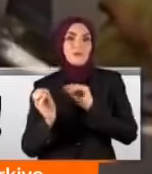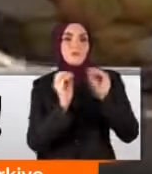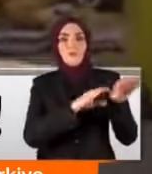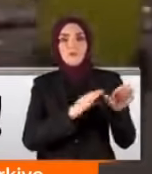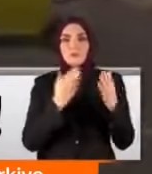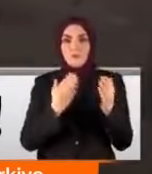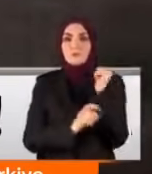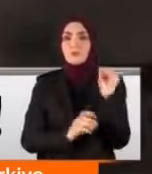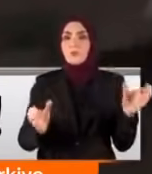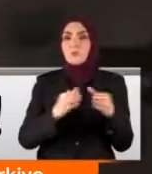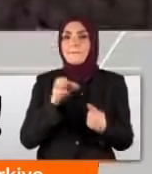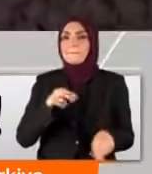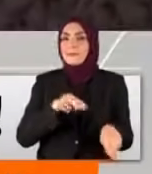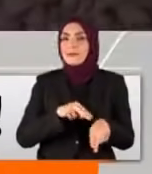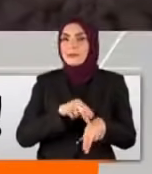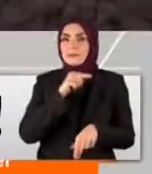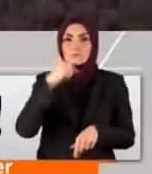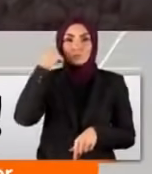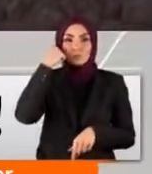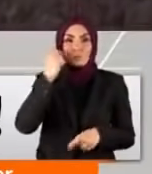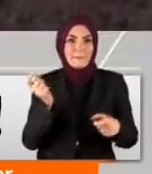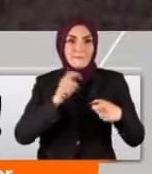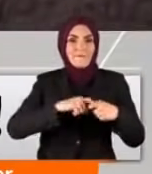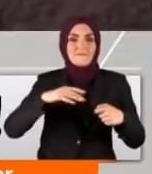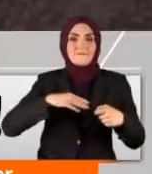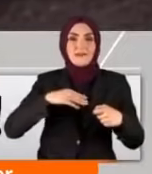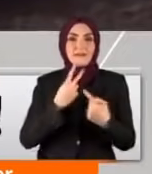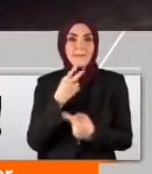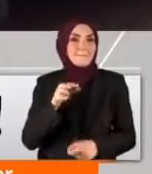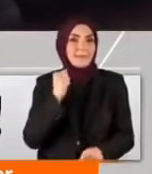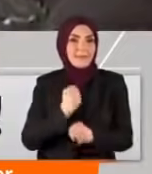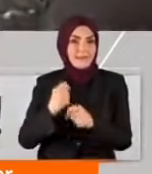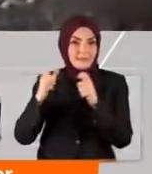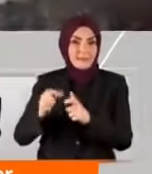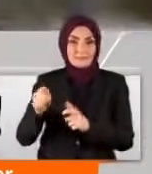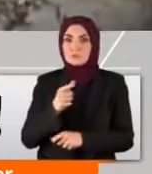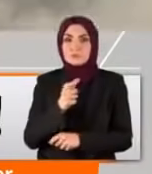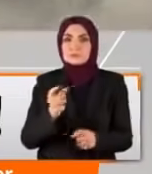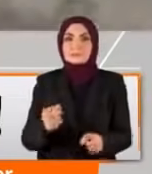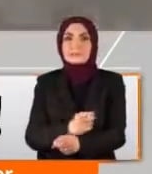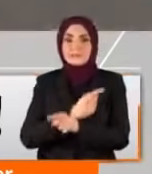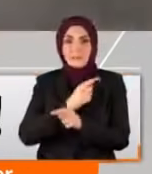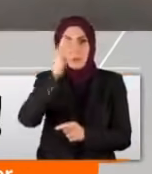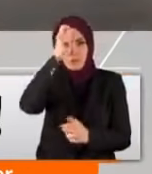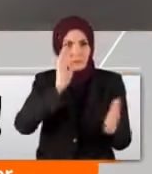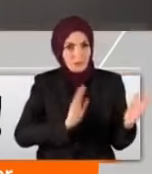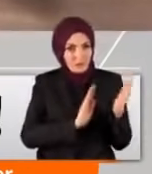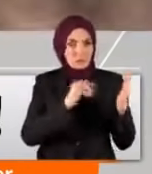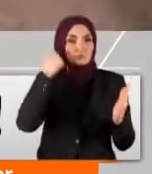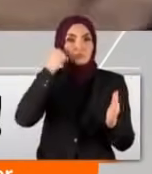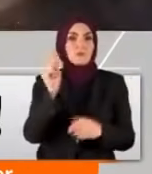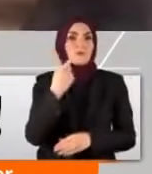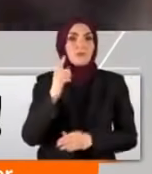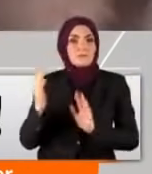Terör örgütü PKK'nın Suriye uzantısı YPG bu silahları hem Türkiye'ye hem de Suriye rejimine karşı kullanıyor. Asıl